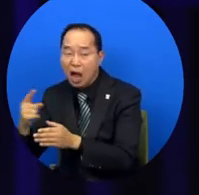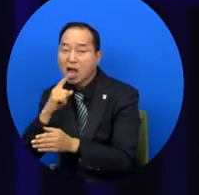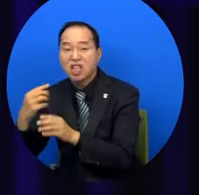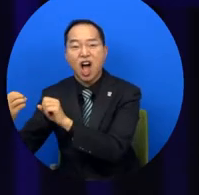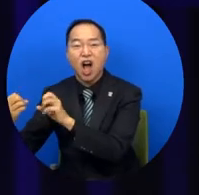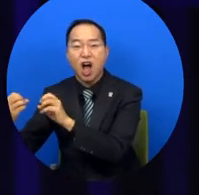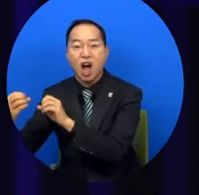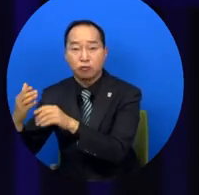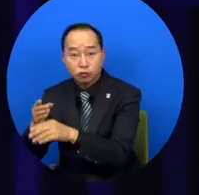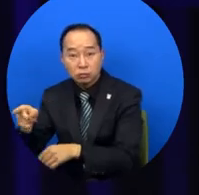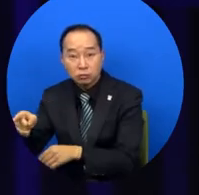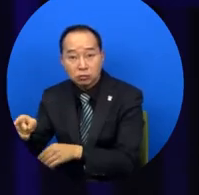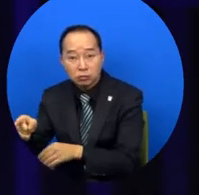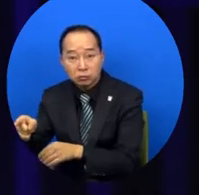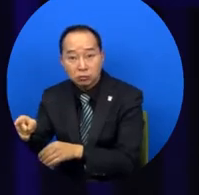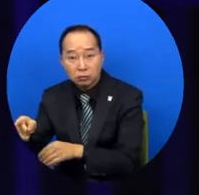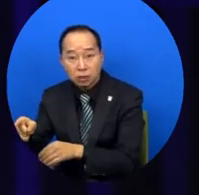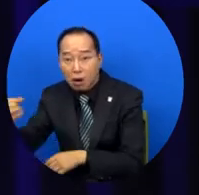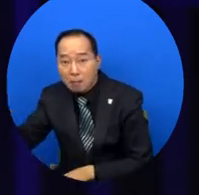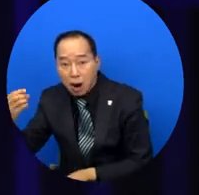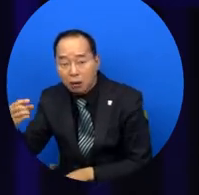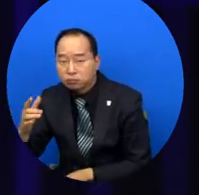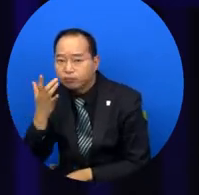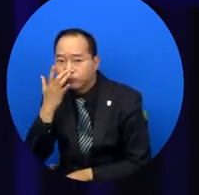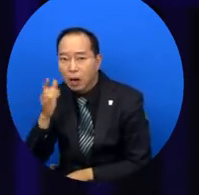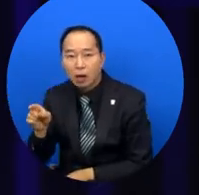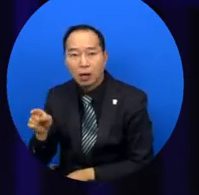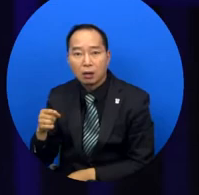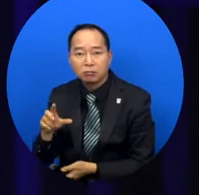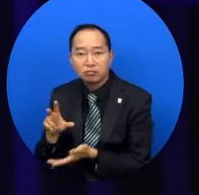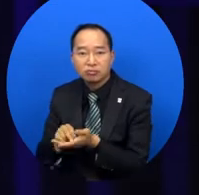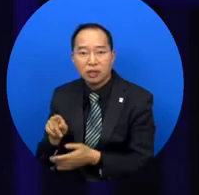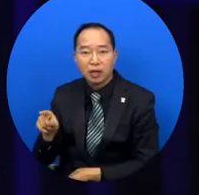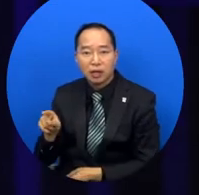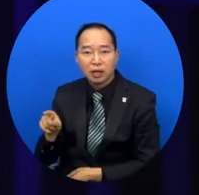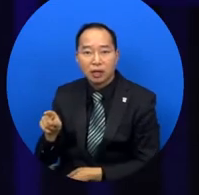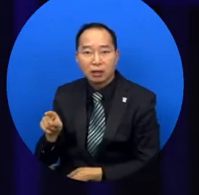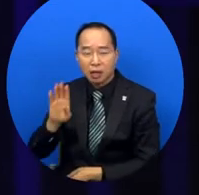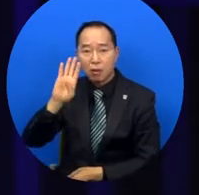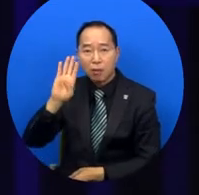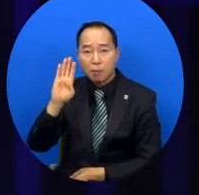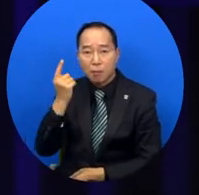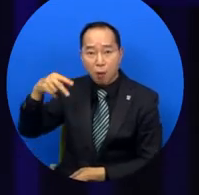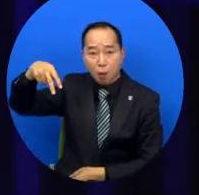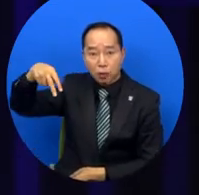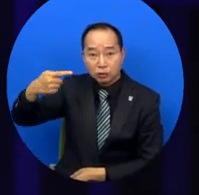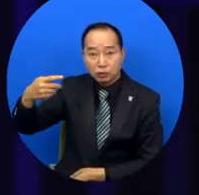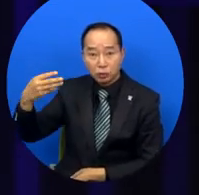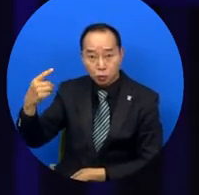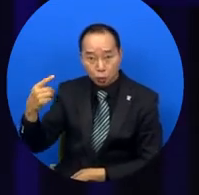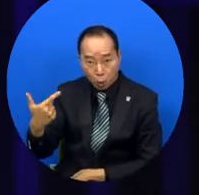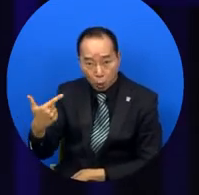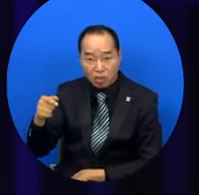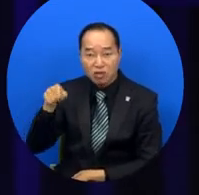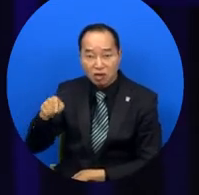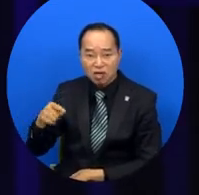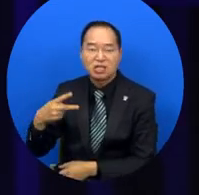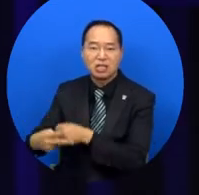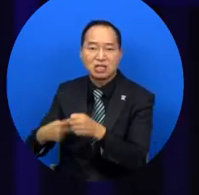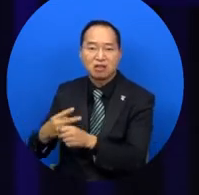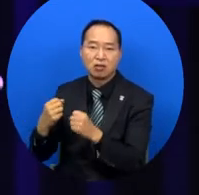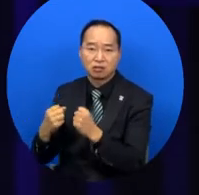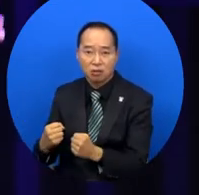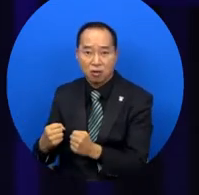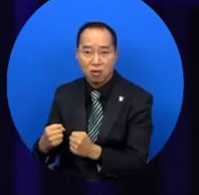딱 고지경이 된 거예요. 딱 가서 앉아있는데 의사라고. 환자가 말하는데 못 알아듣겠는 거예요. 이게 내가 보스턴에서 2년 있어서